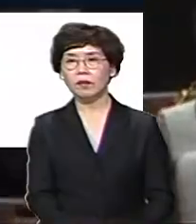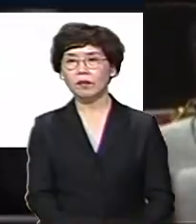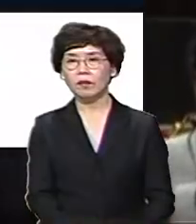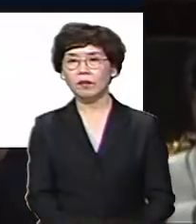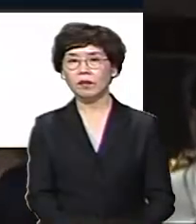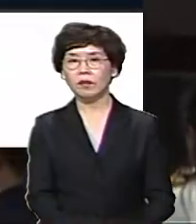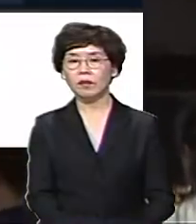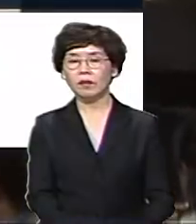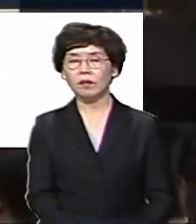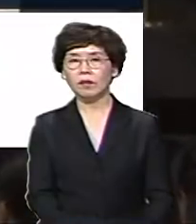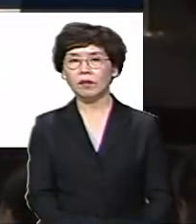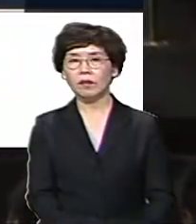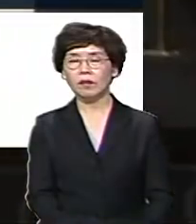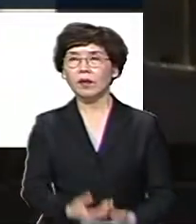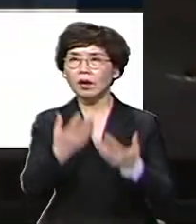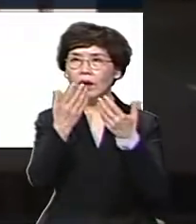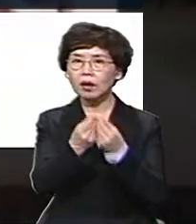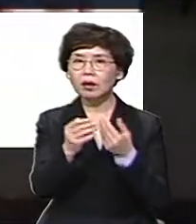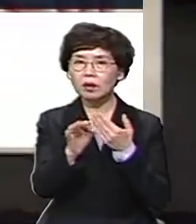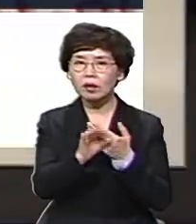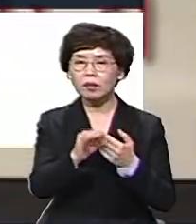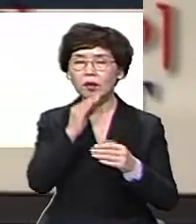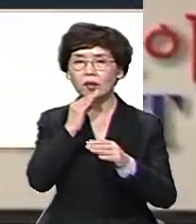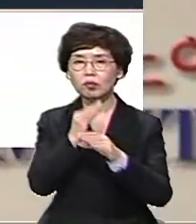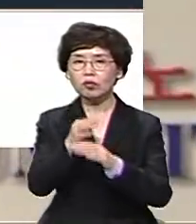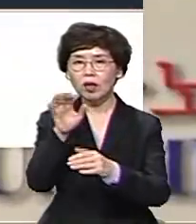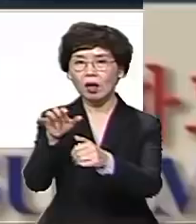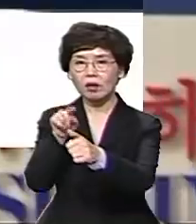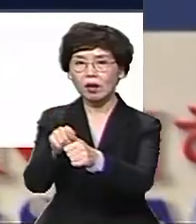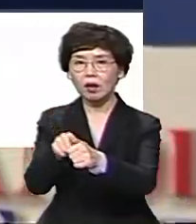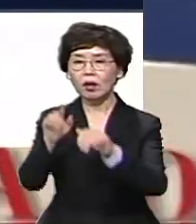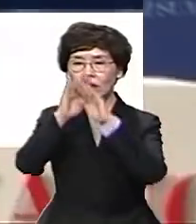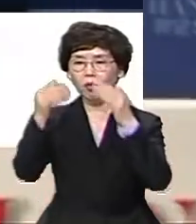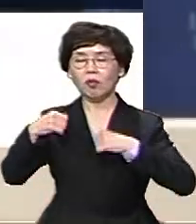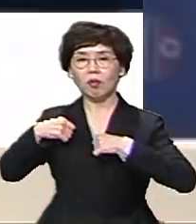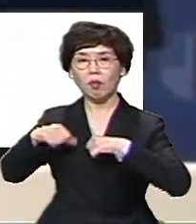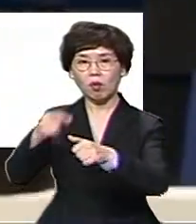감사합니다. 한 가지 확실하게 설명해 주십시오.